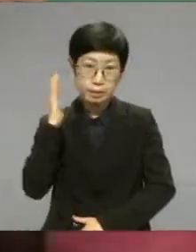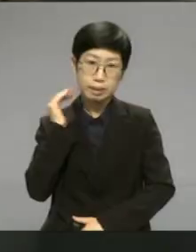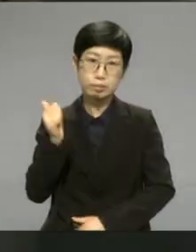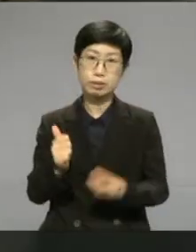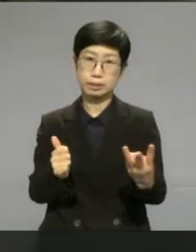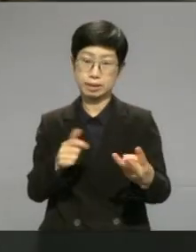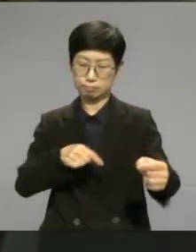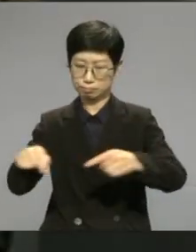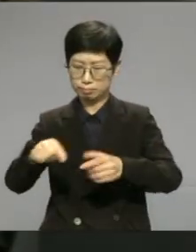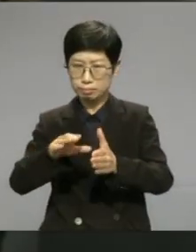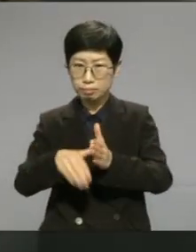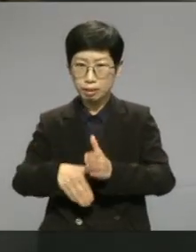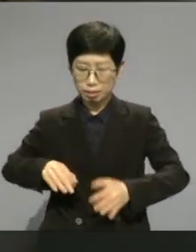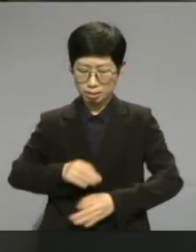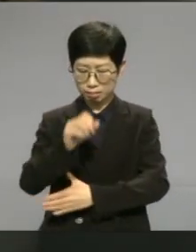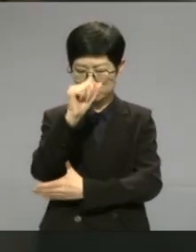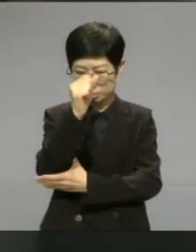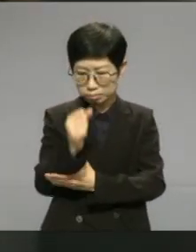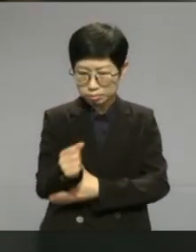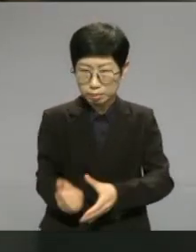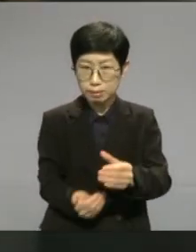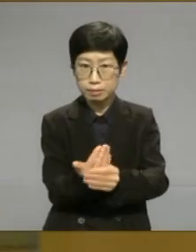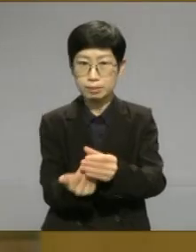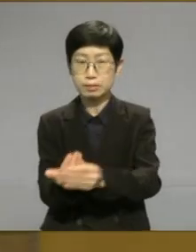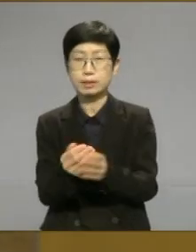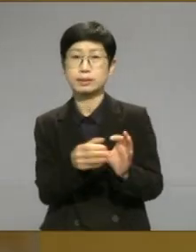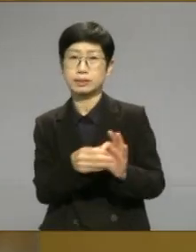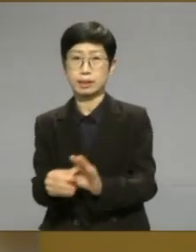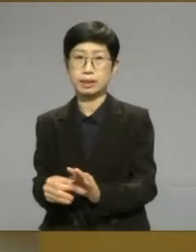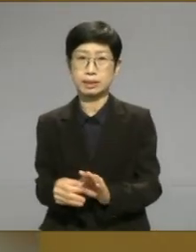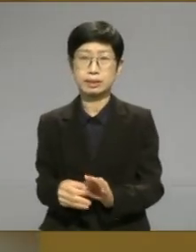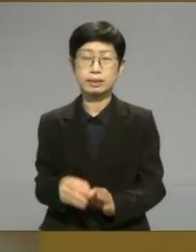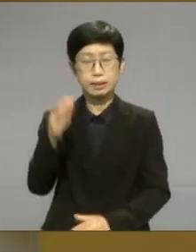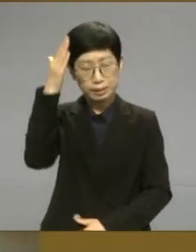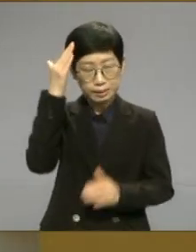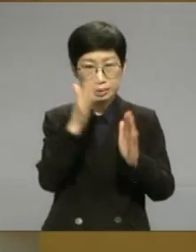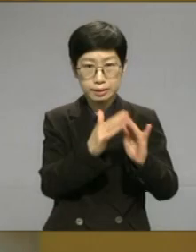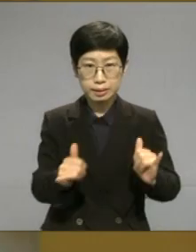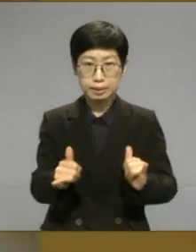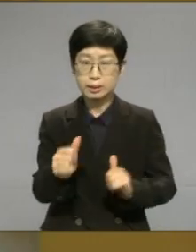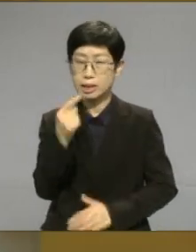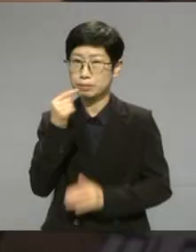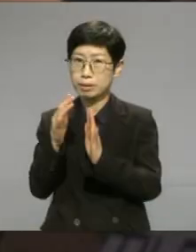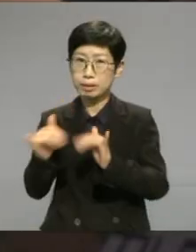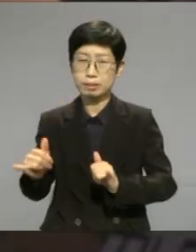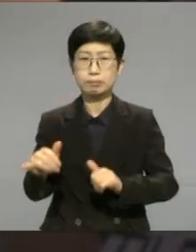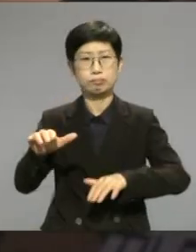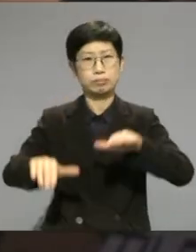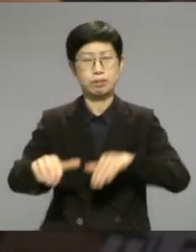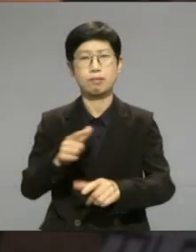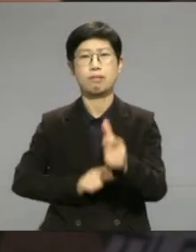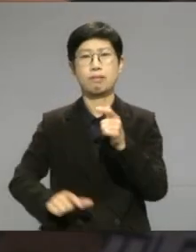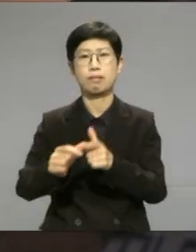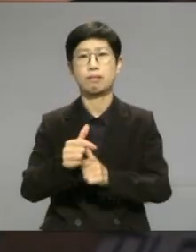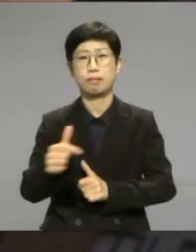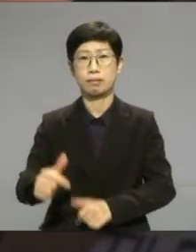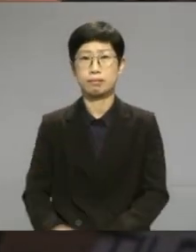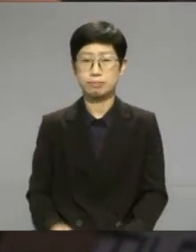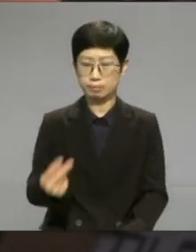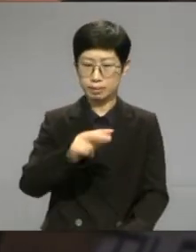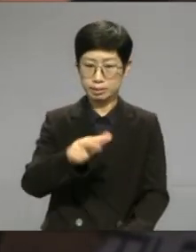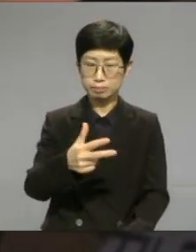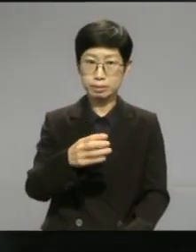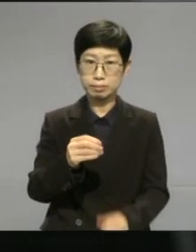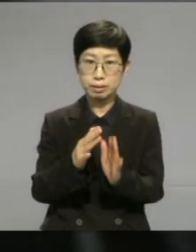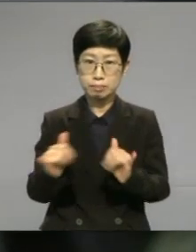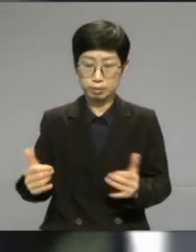동안 부정부패는 끊이지 않았고 흑인과 백인 사이의 빈부격차는 더 커졌습니다. 약 2,700만 명이